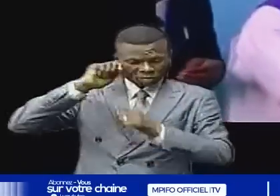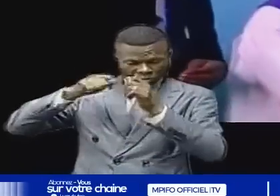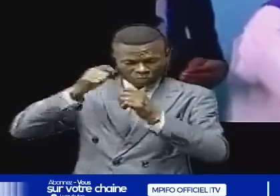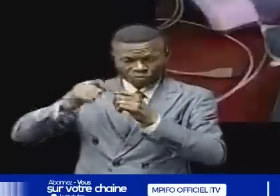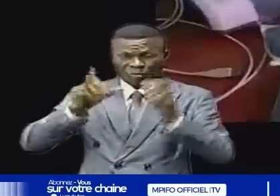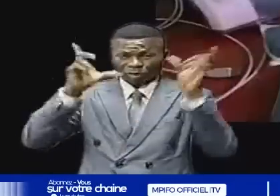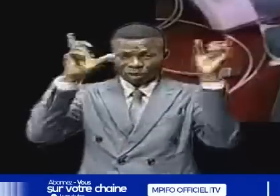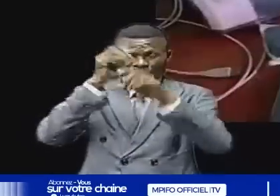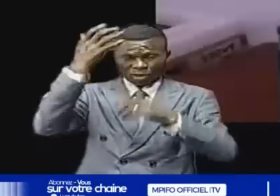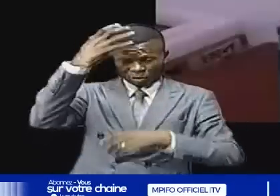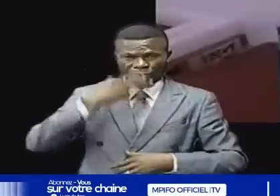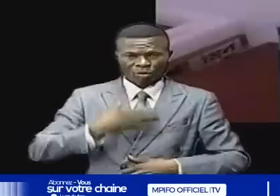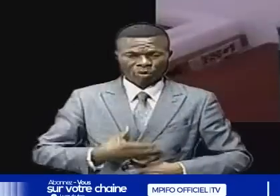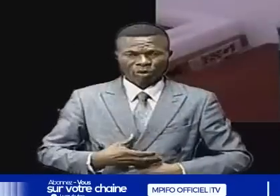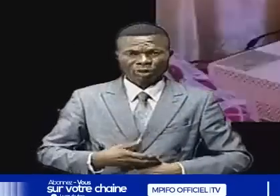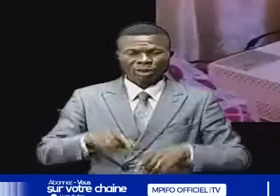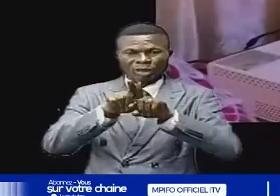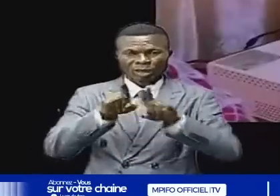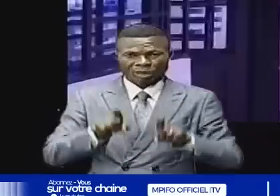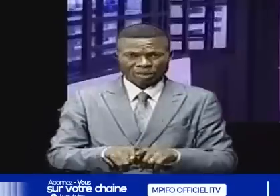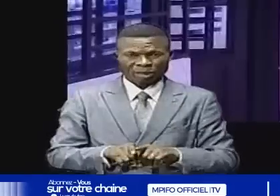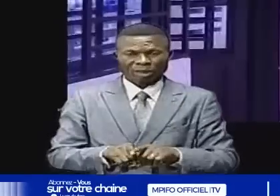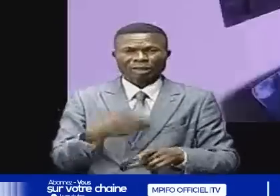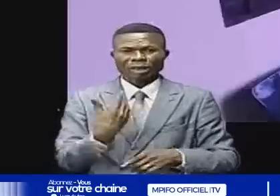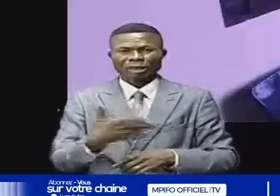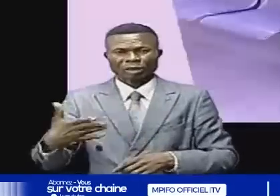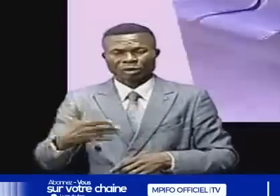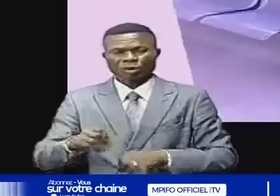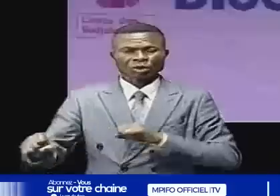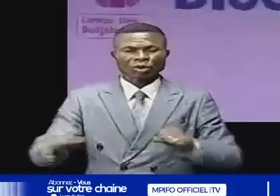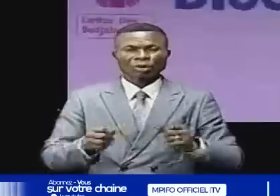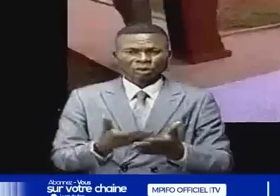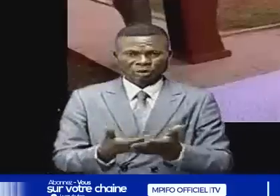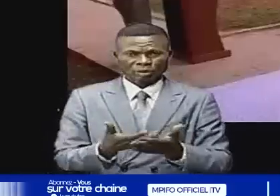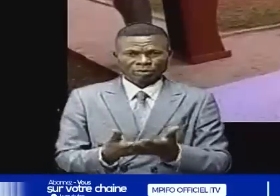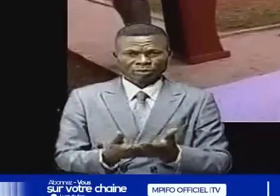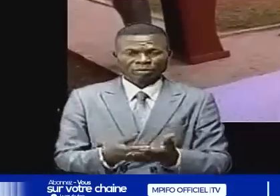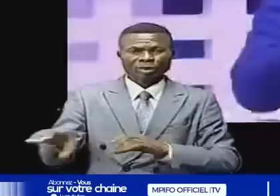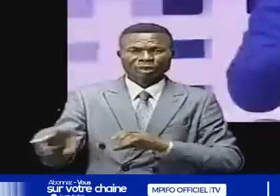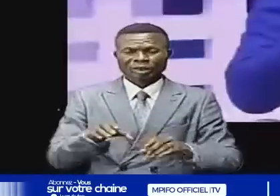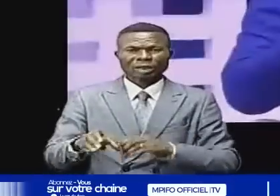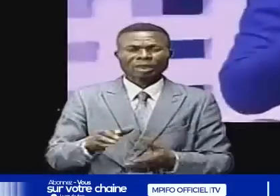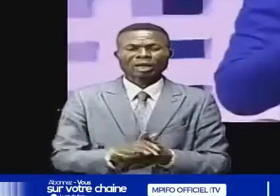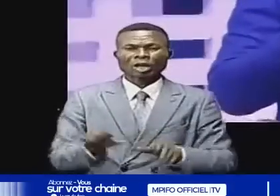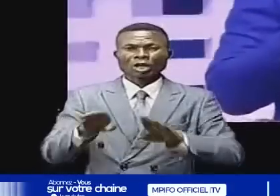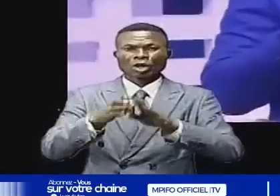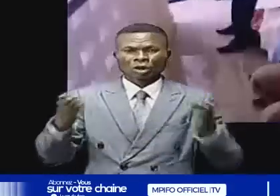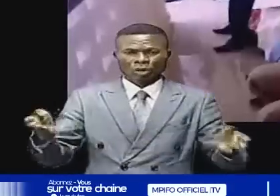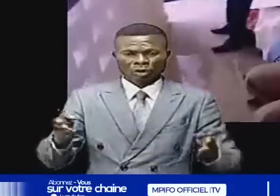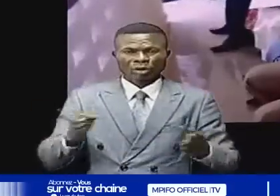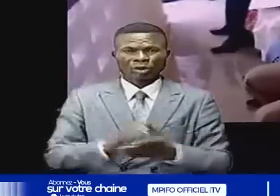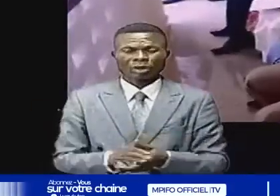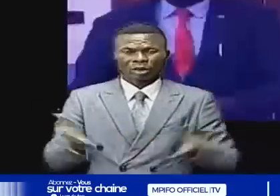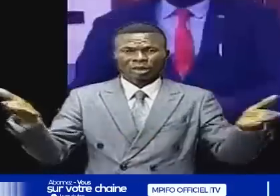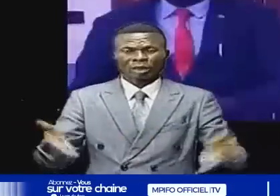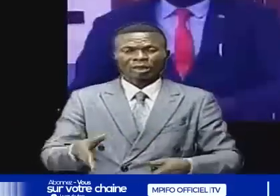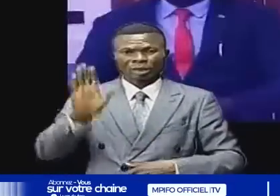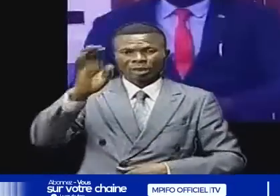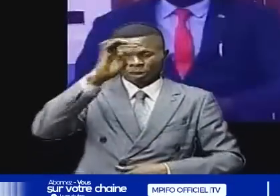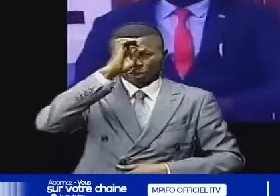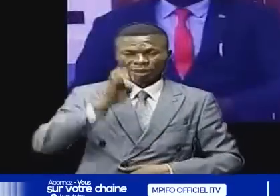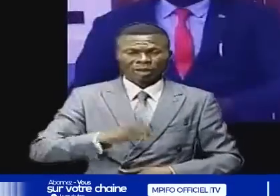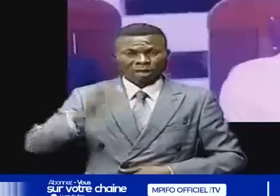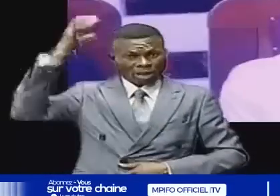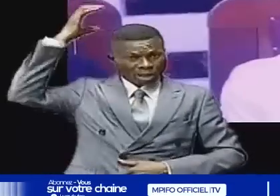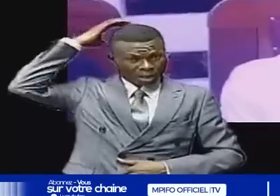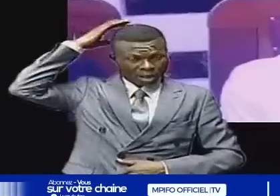moderne composée de l'ECG, EEG et NST. Cette cérémonie riche en couleurs a connu la présence de son Excellence Monseigneur